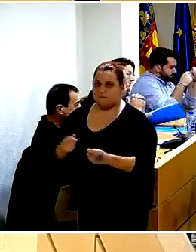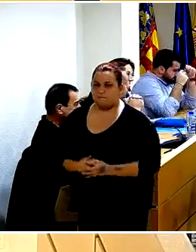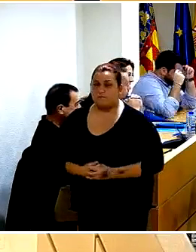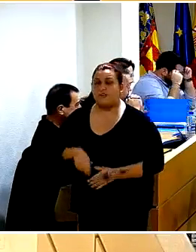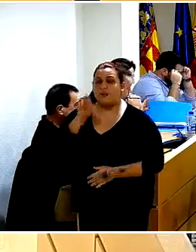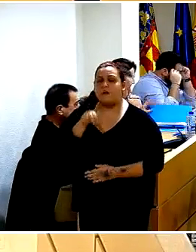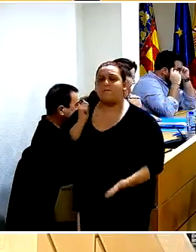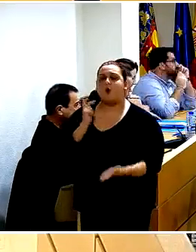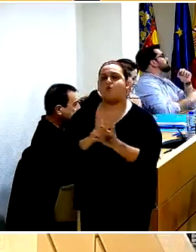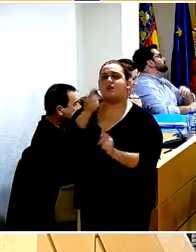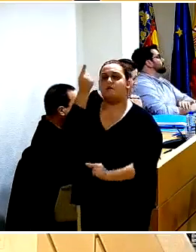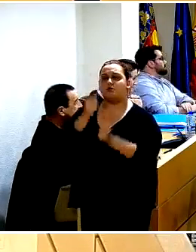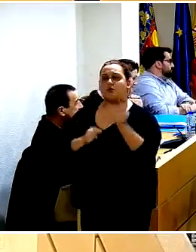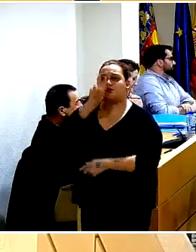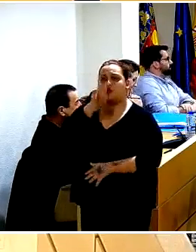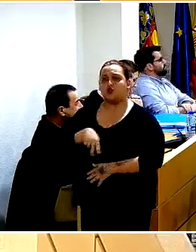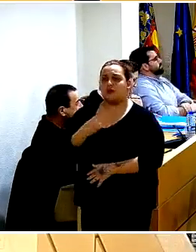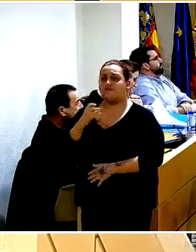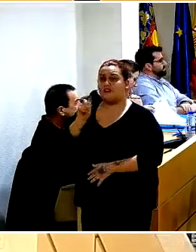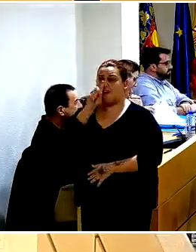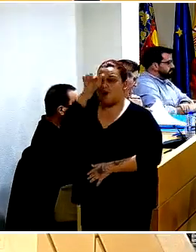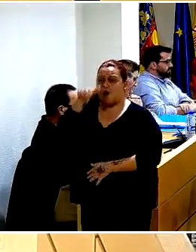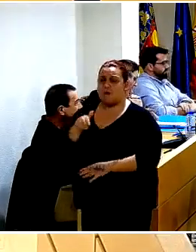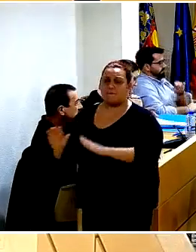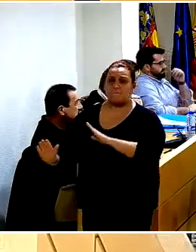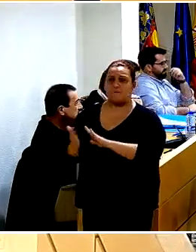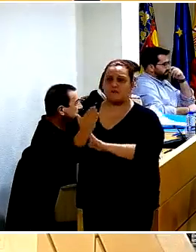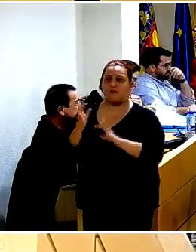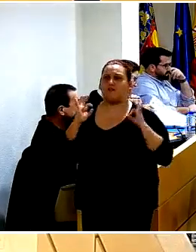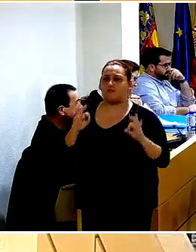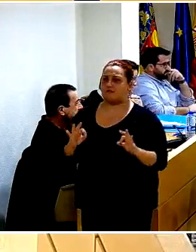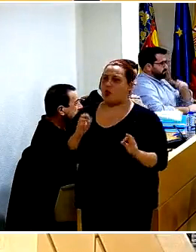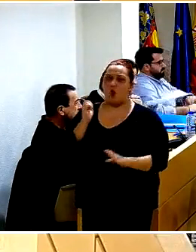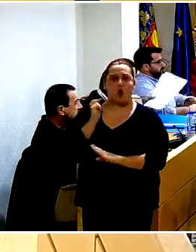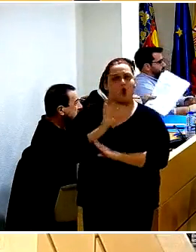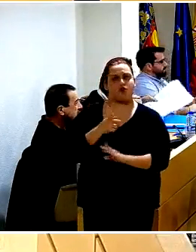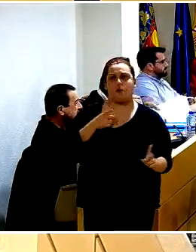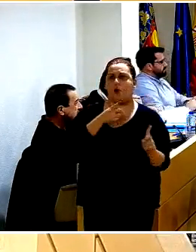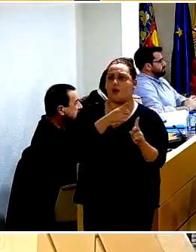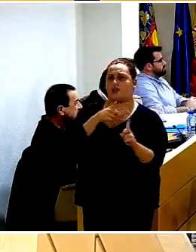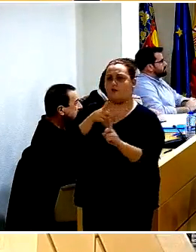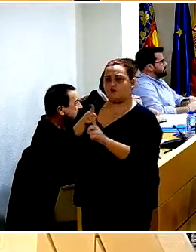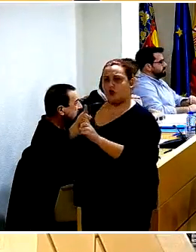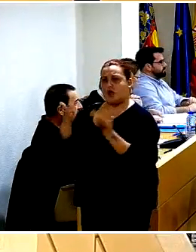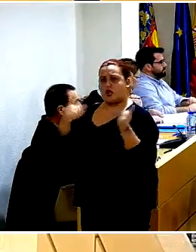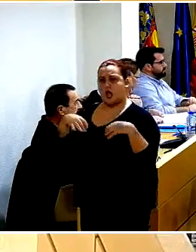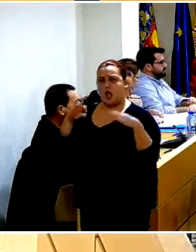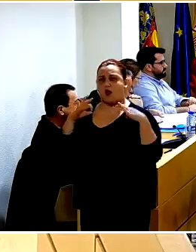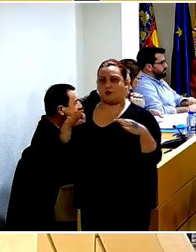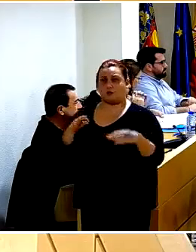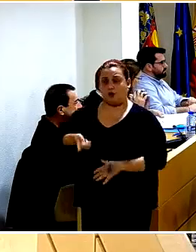proposta de pressupost per 2020 que avui presentem confirma aquests preceptes que ens hem marcat, tot dins de la